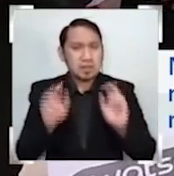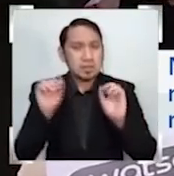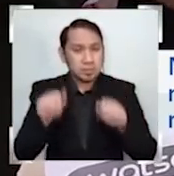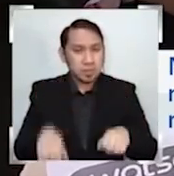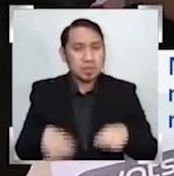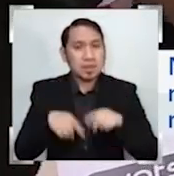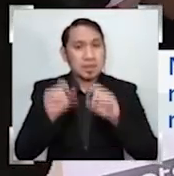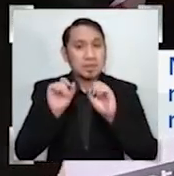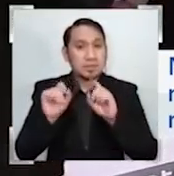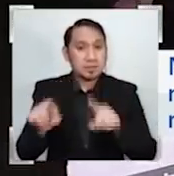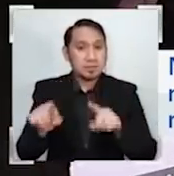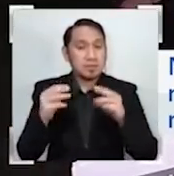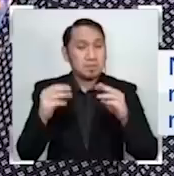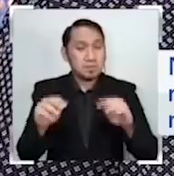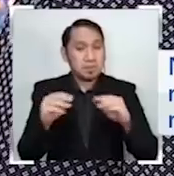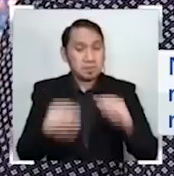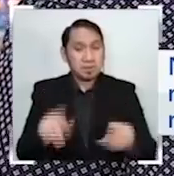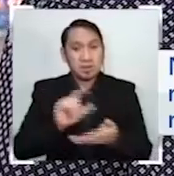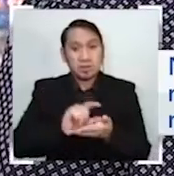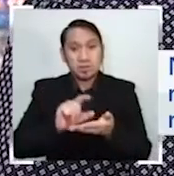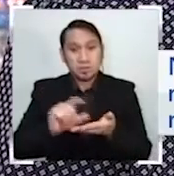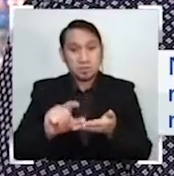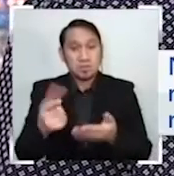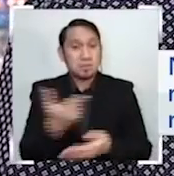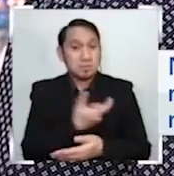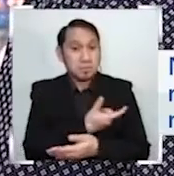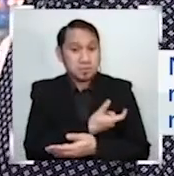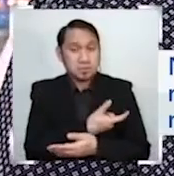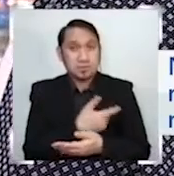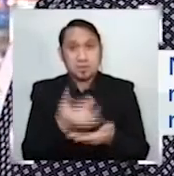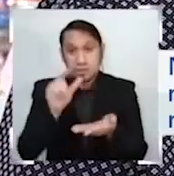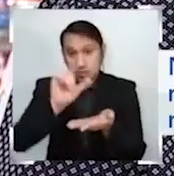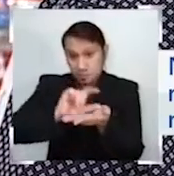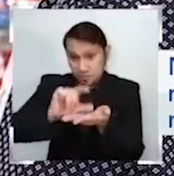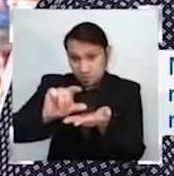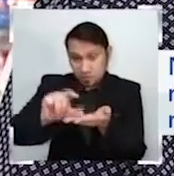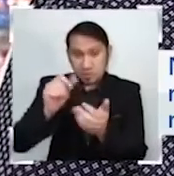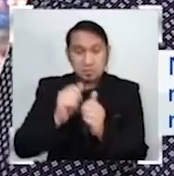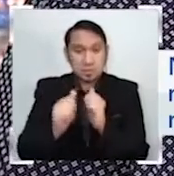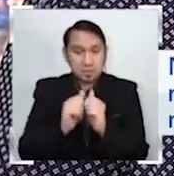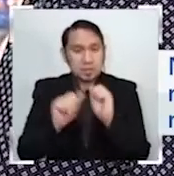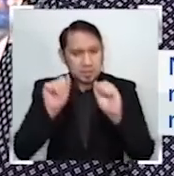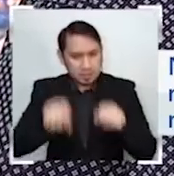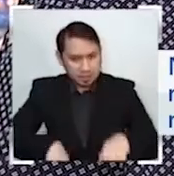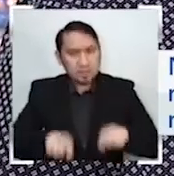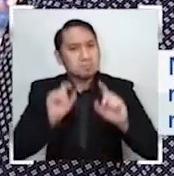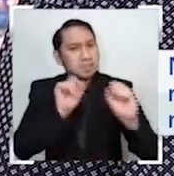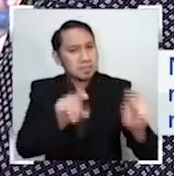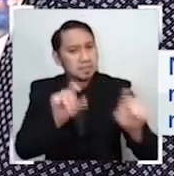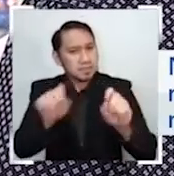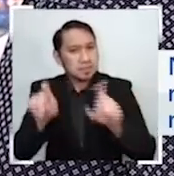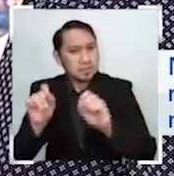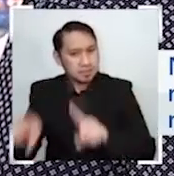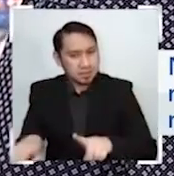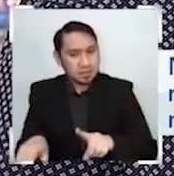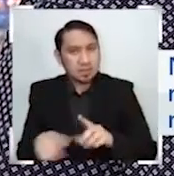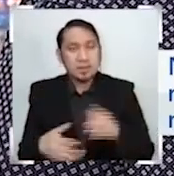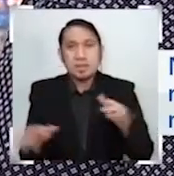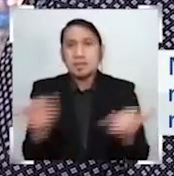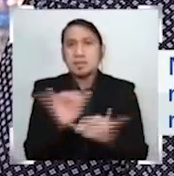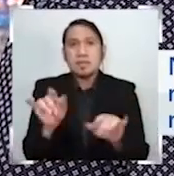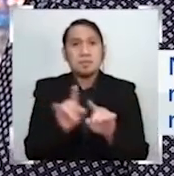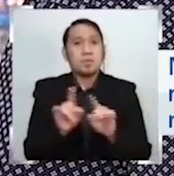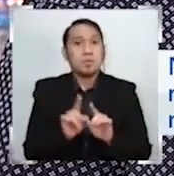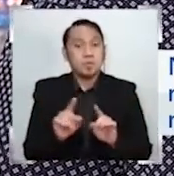sa merkado ang mga bakuna. If the vaccine will become commercialized, it will be like in the US and